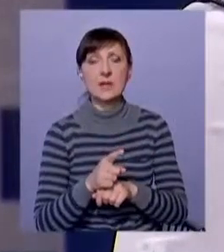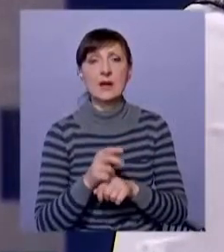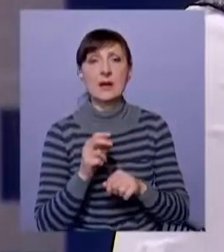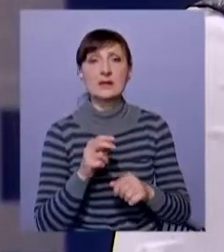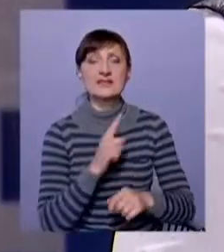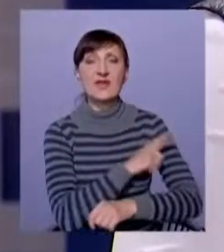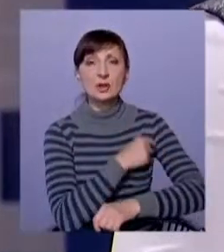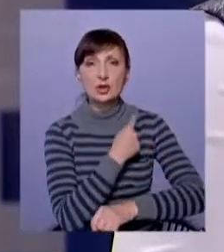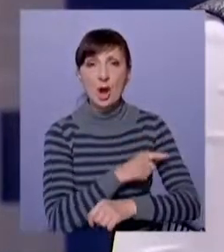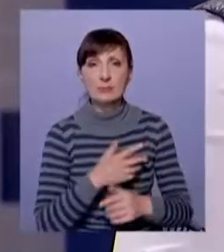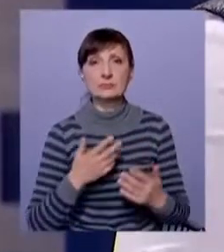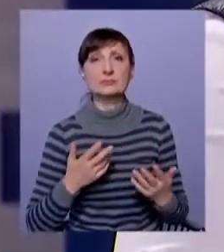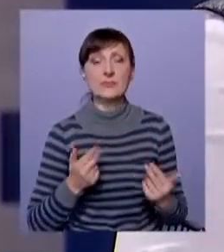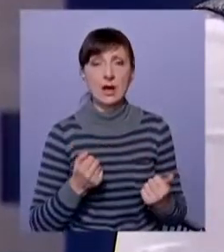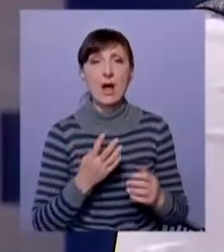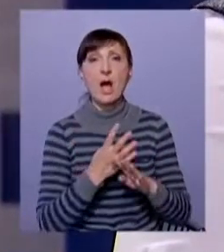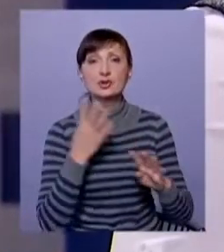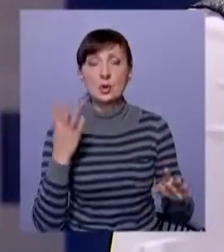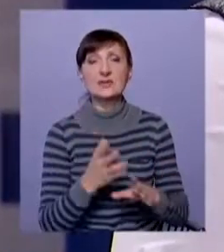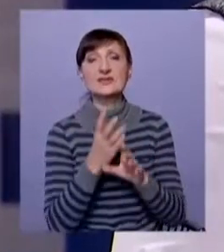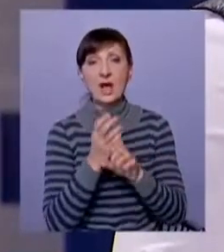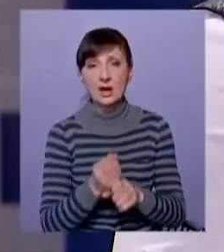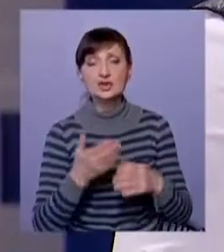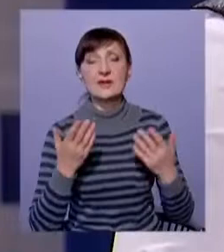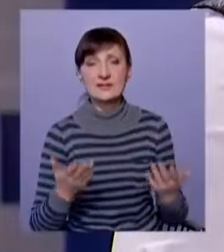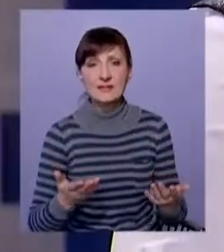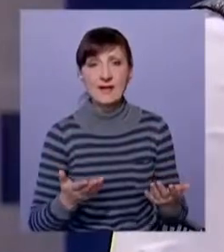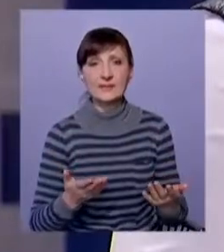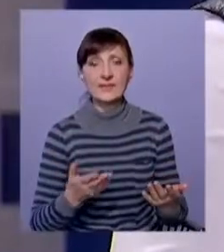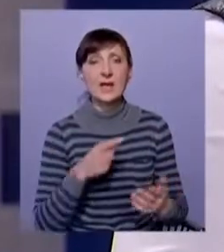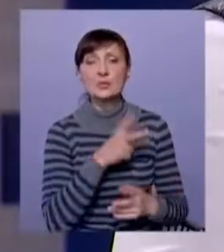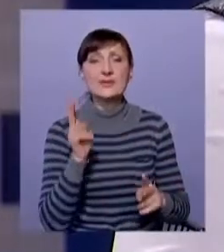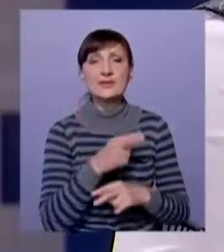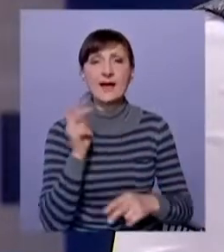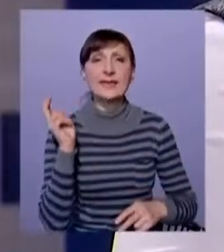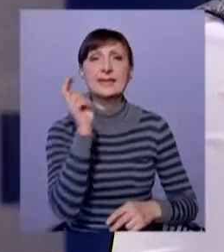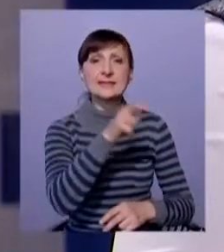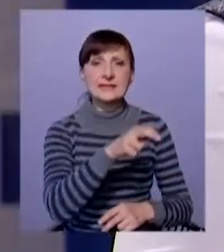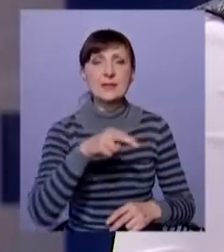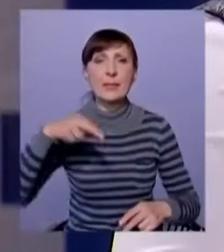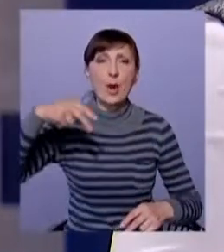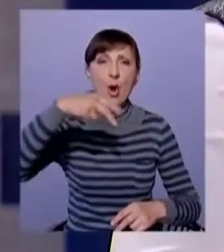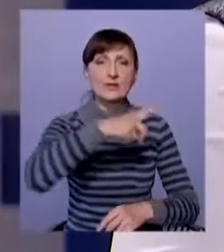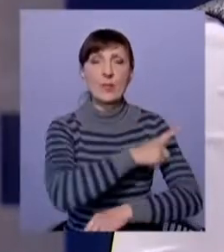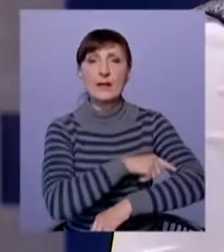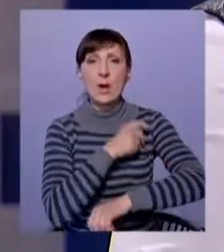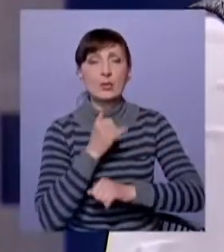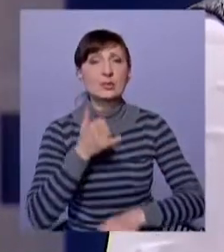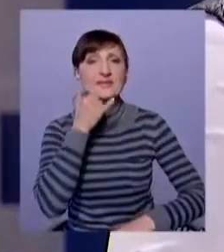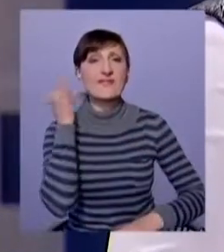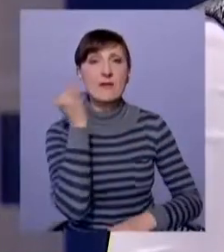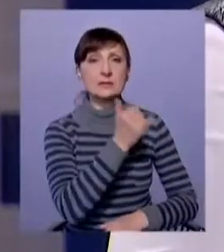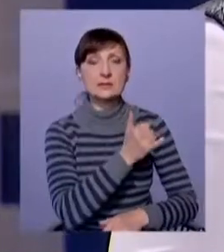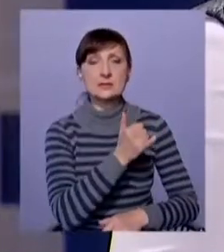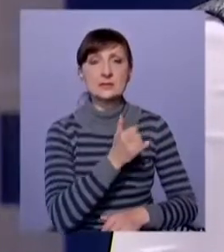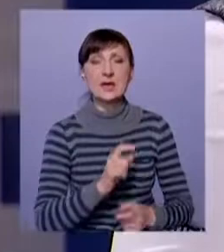контактировать пациенты отсюда с врачом. Очередность, да, сокращается? Да, соответственно, да. Очередность, то есть ему не надо идти, приходить в поликлинику, он может позвонить, он